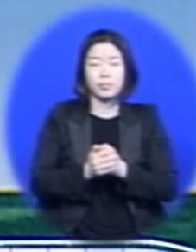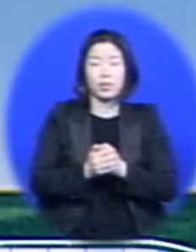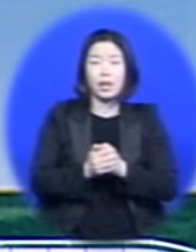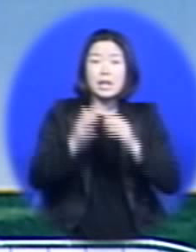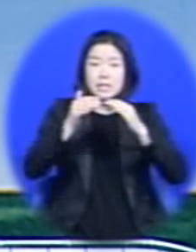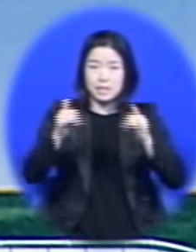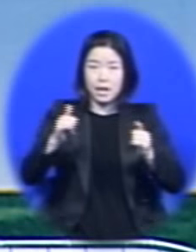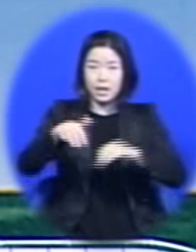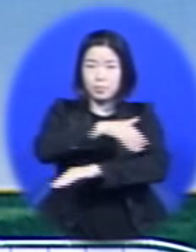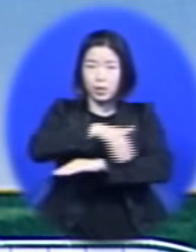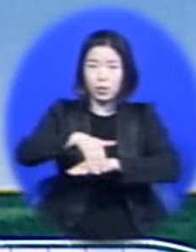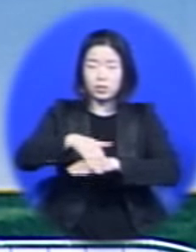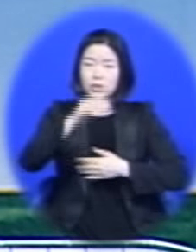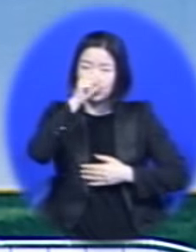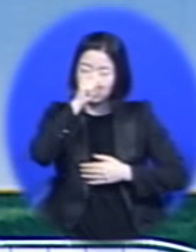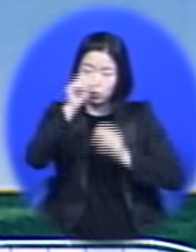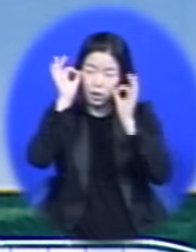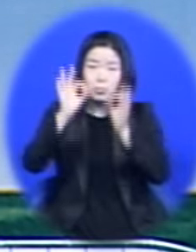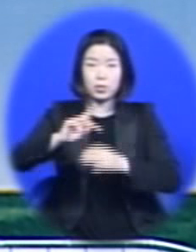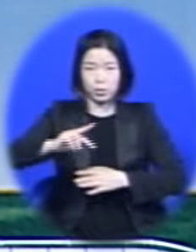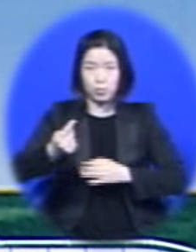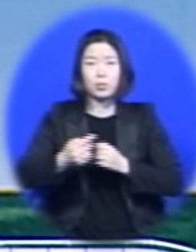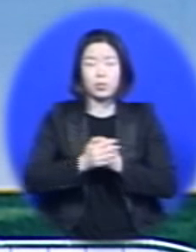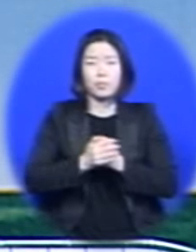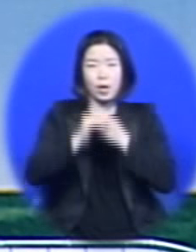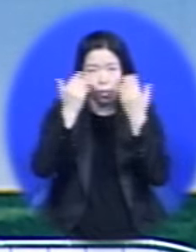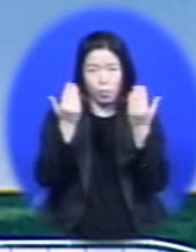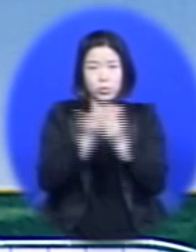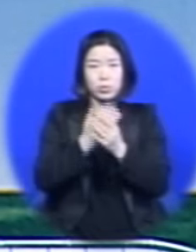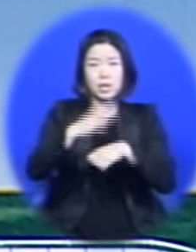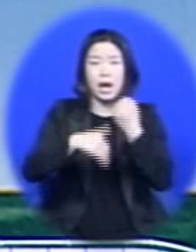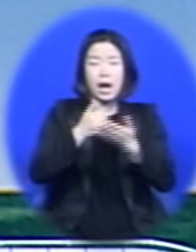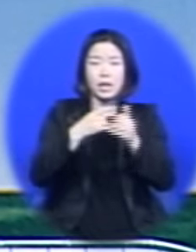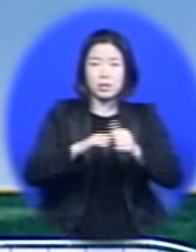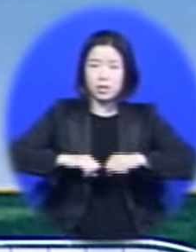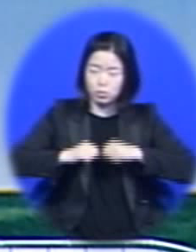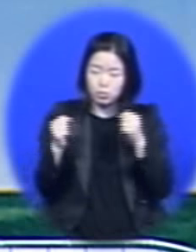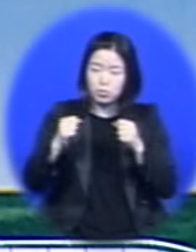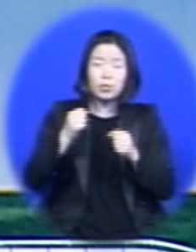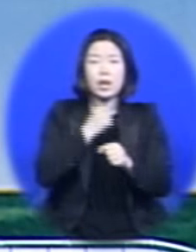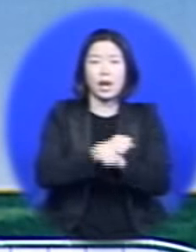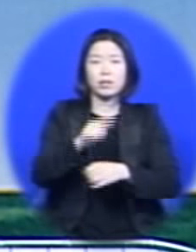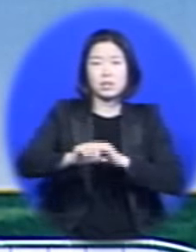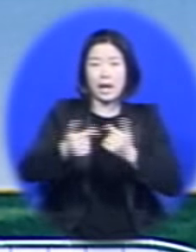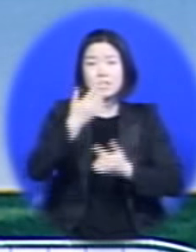사람의 계획은 선해 보여도 온전히 하나님에게 순종하는 것이 아닐 수